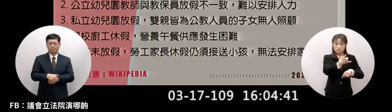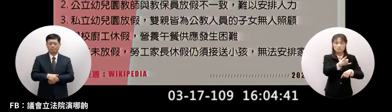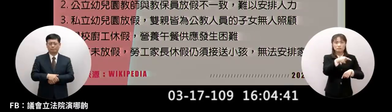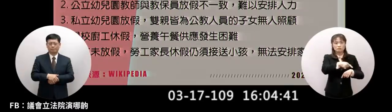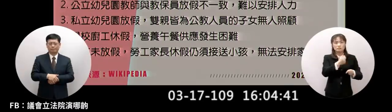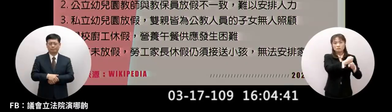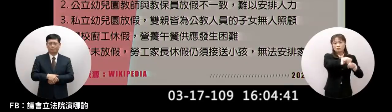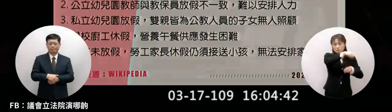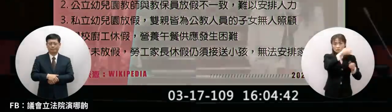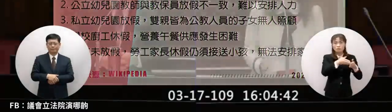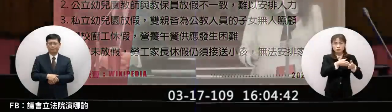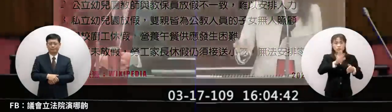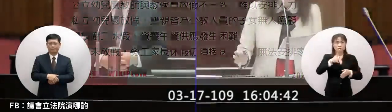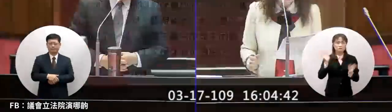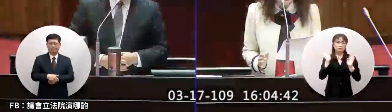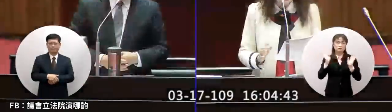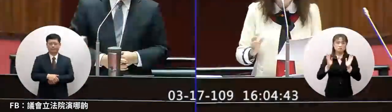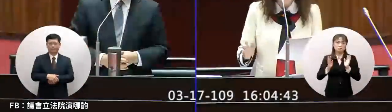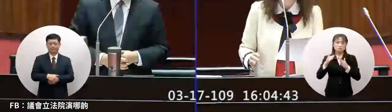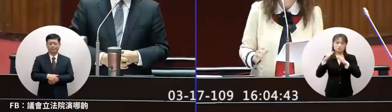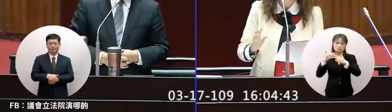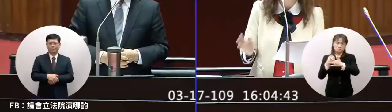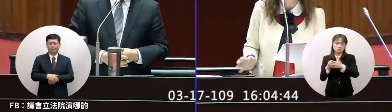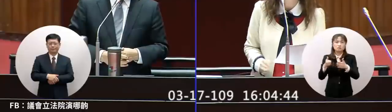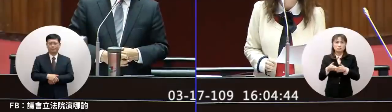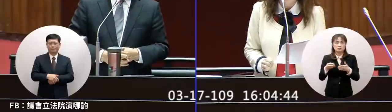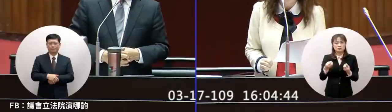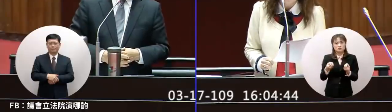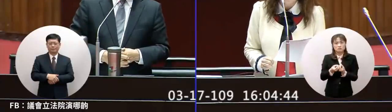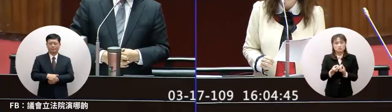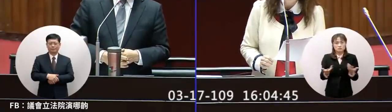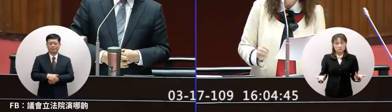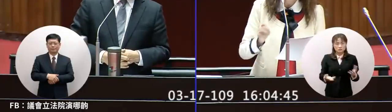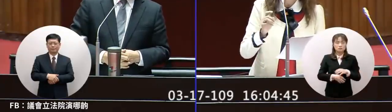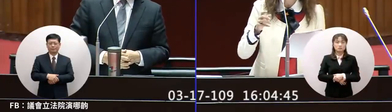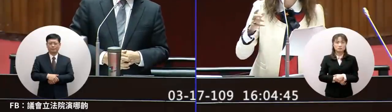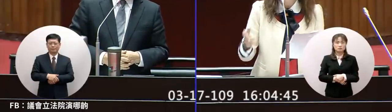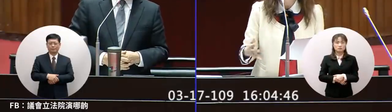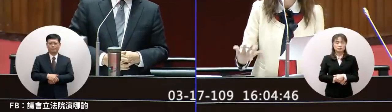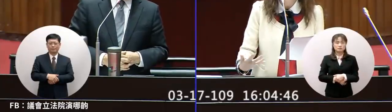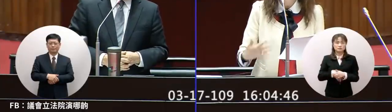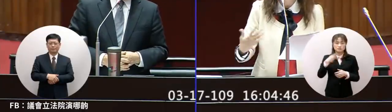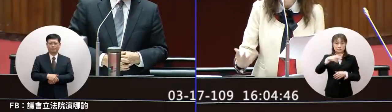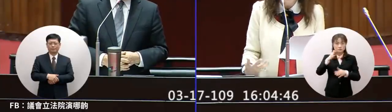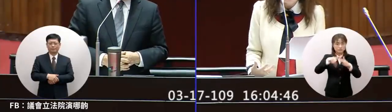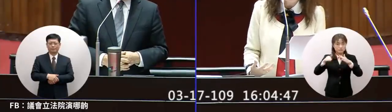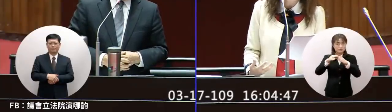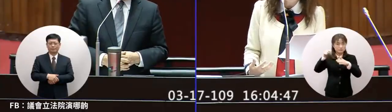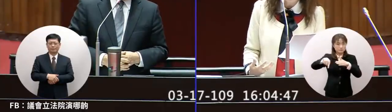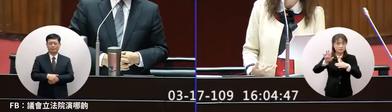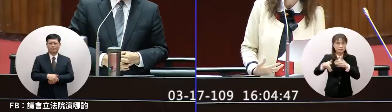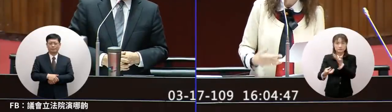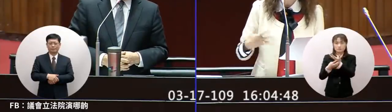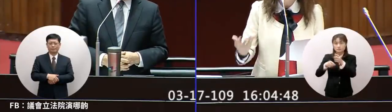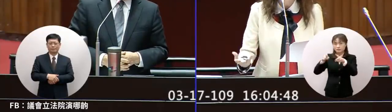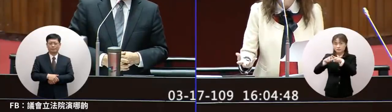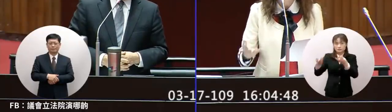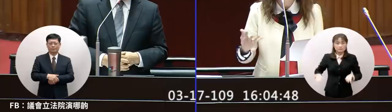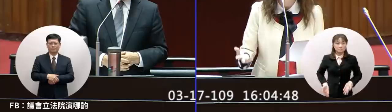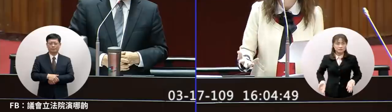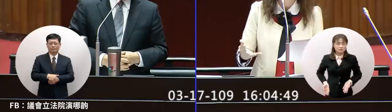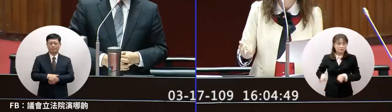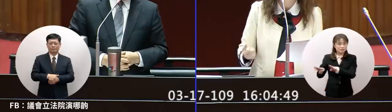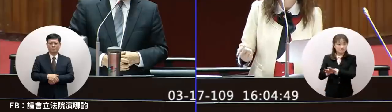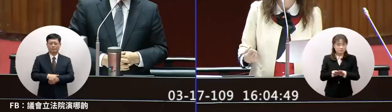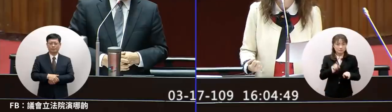当去袂免去上课，吼，啊，所以这嘛有安排上无人照顾的问题，包括我学校讲学校独工休假，营养午